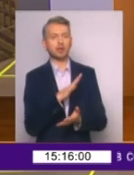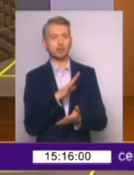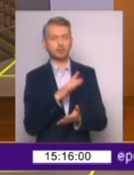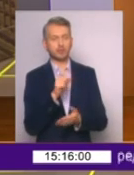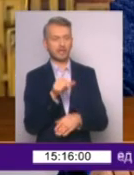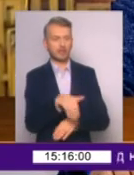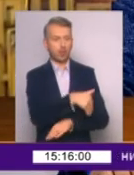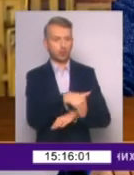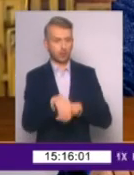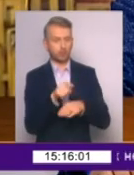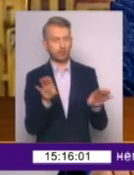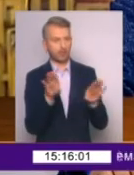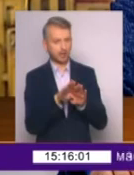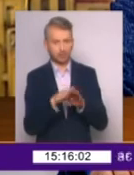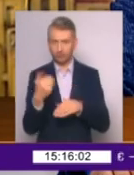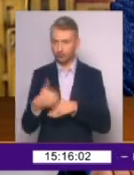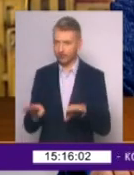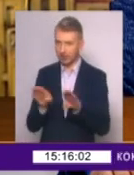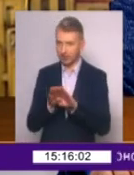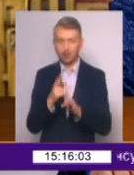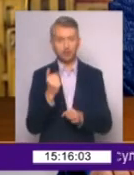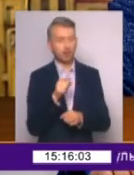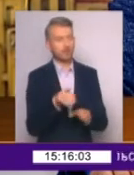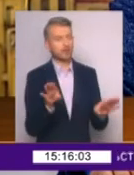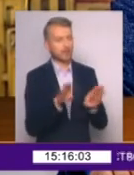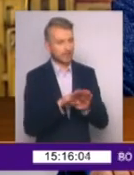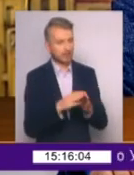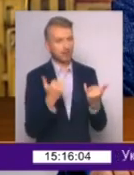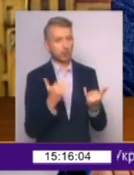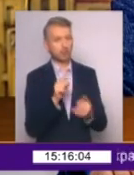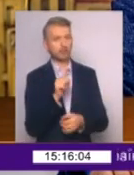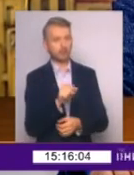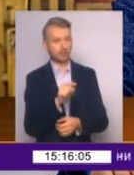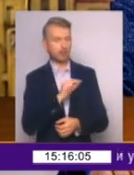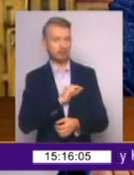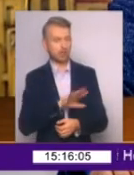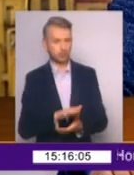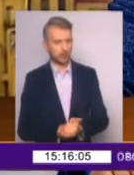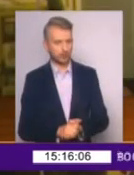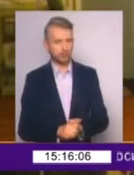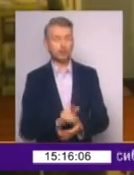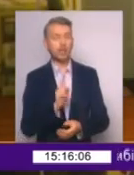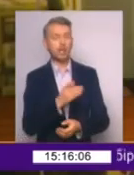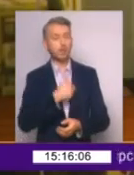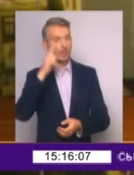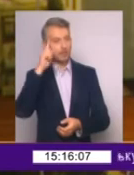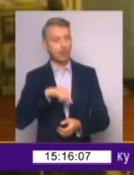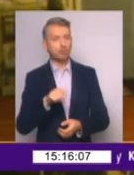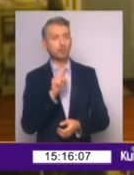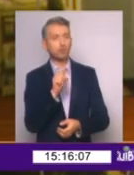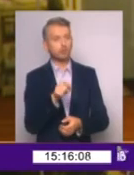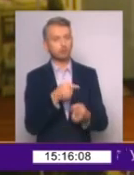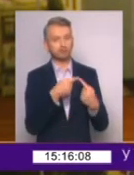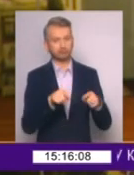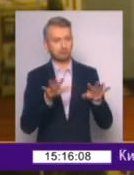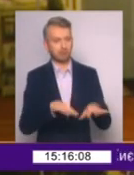цією адресою, він закритий. Вже закритий? Да, він закритий. І на сьогодні він не працює. Але ми знаємо, що він змінив адресу